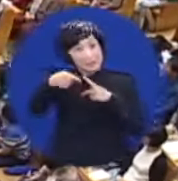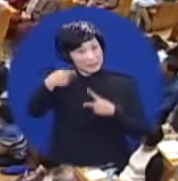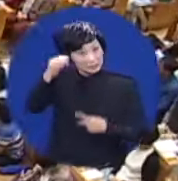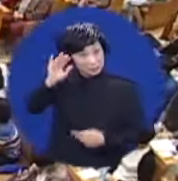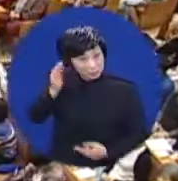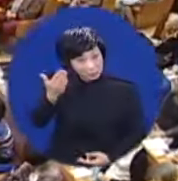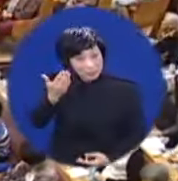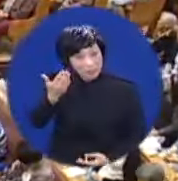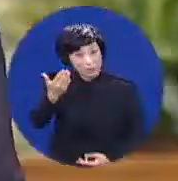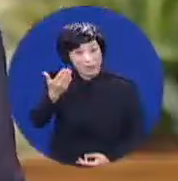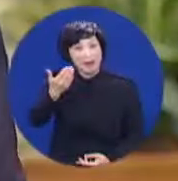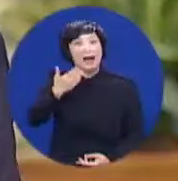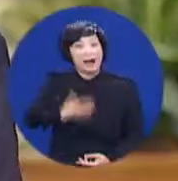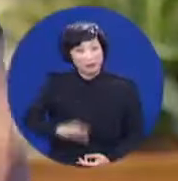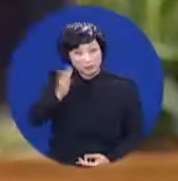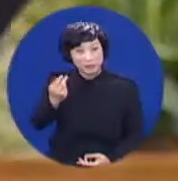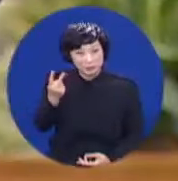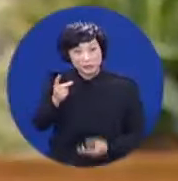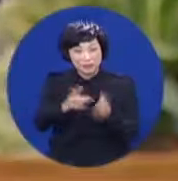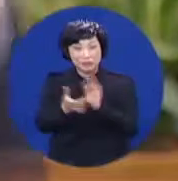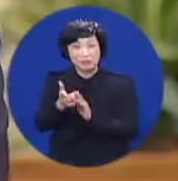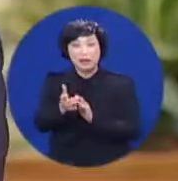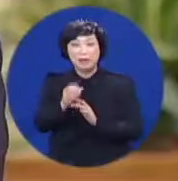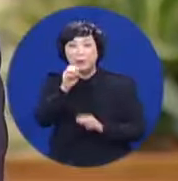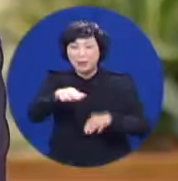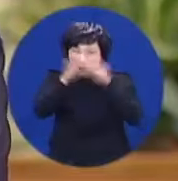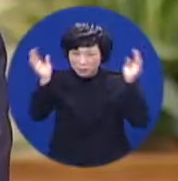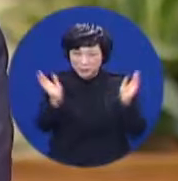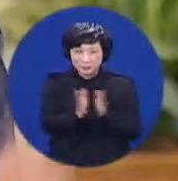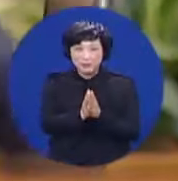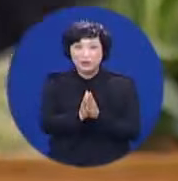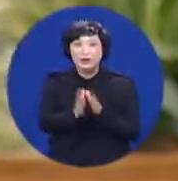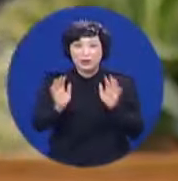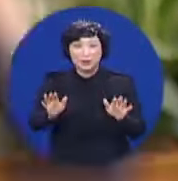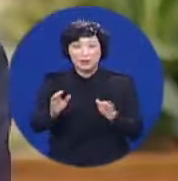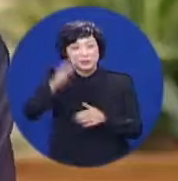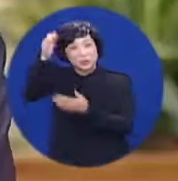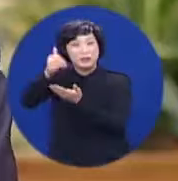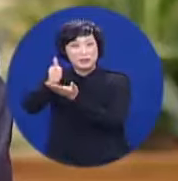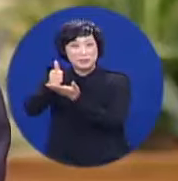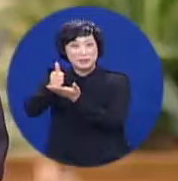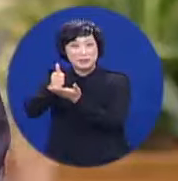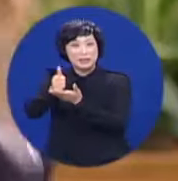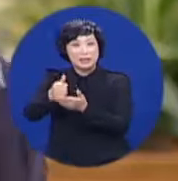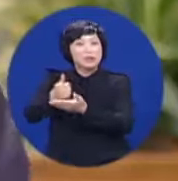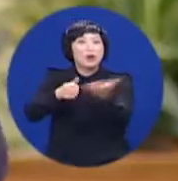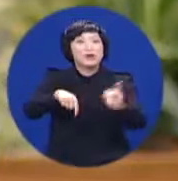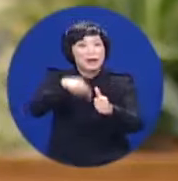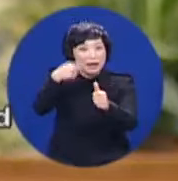될 것이다. 그리고 그가 모든 나에 대한 것을 가르치게 될 것이다.